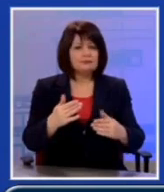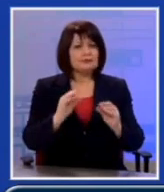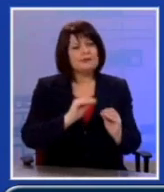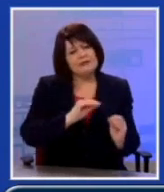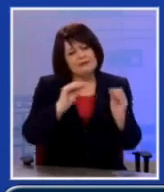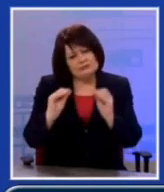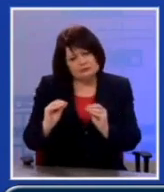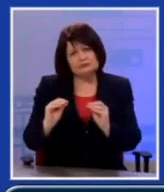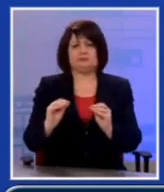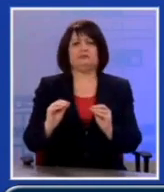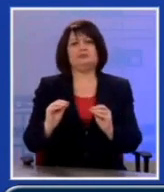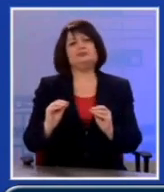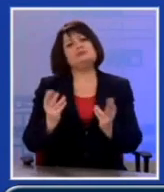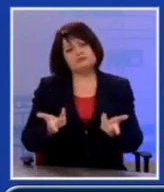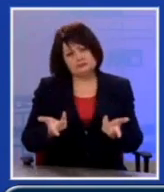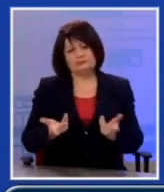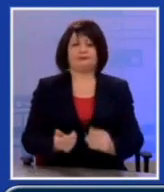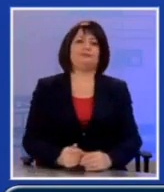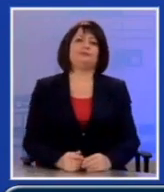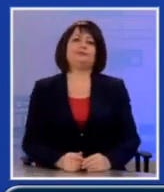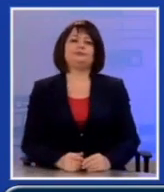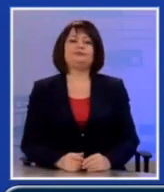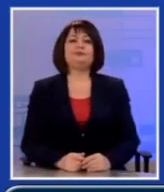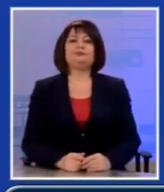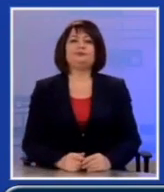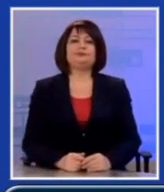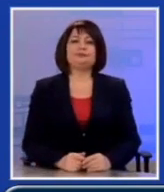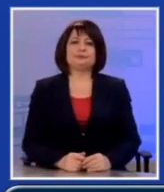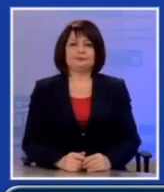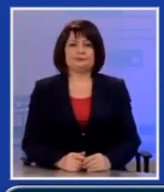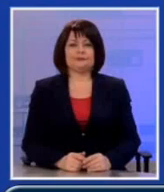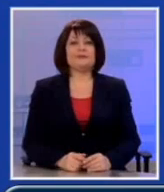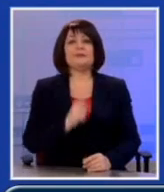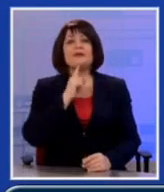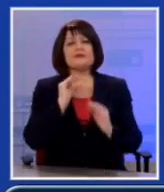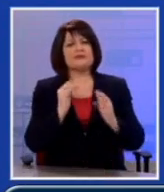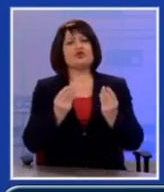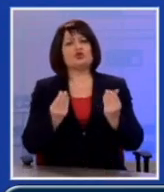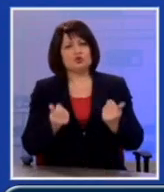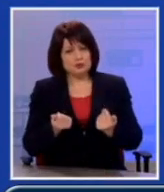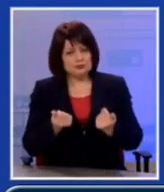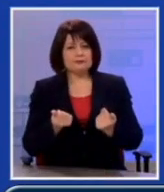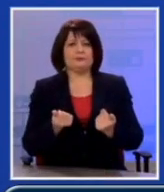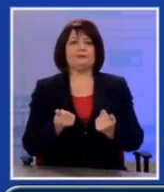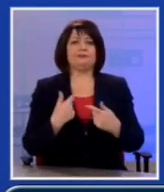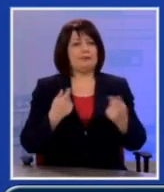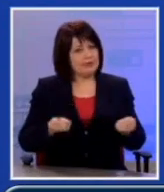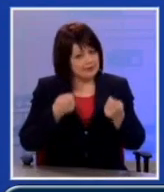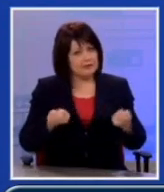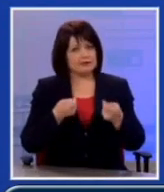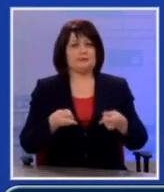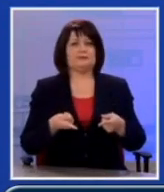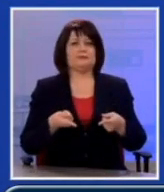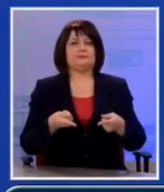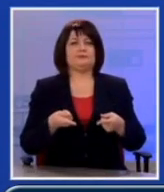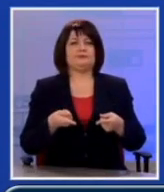απελευθερώσουν τους χώρους αυτούς. Η ίδια πρακτική θα ακολουθηθεί και για